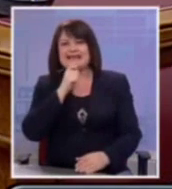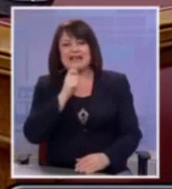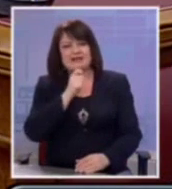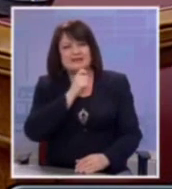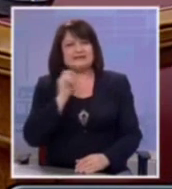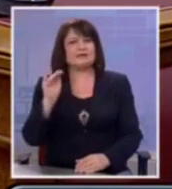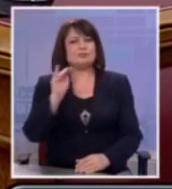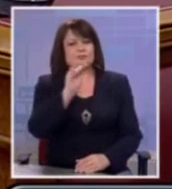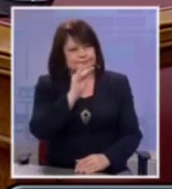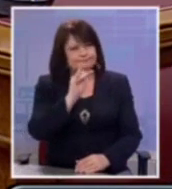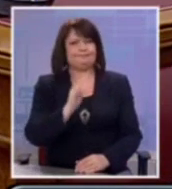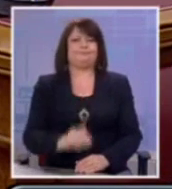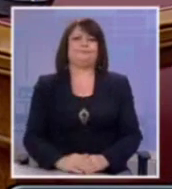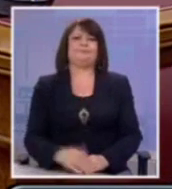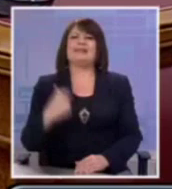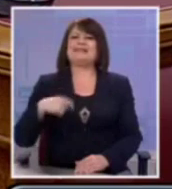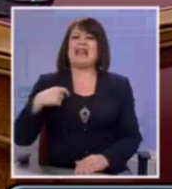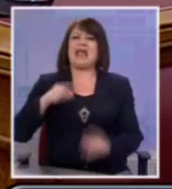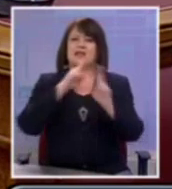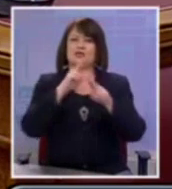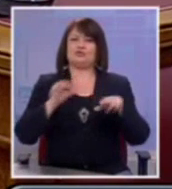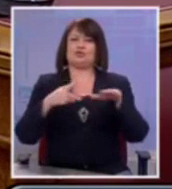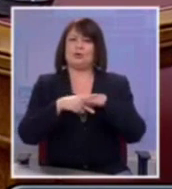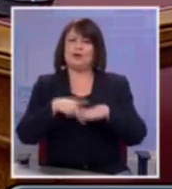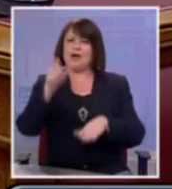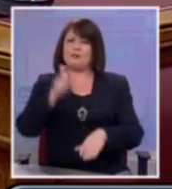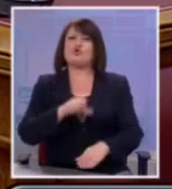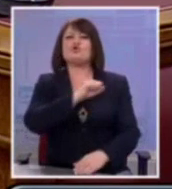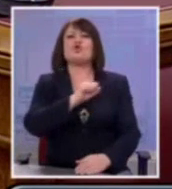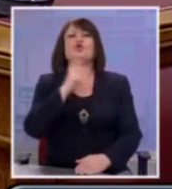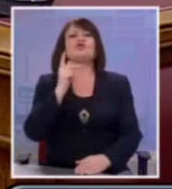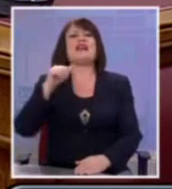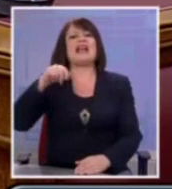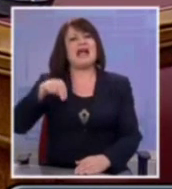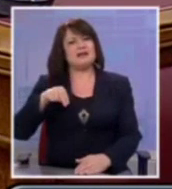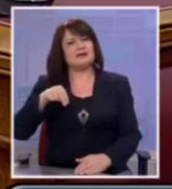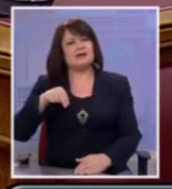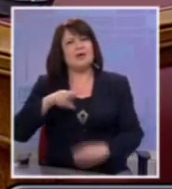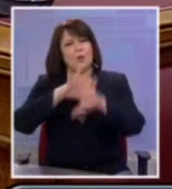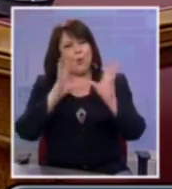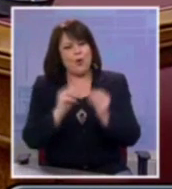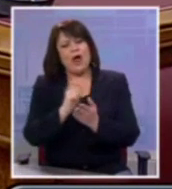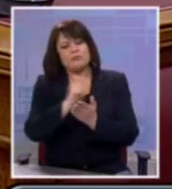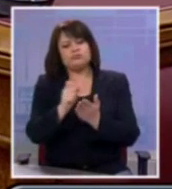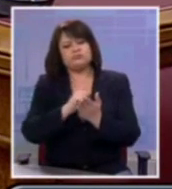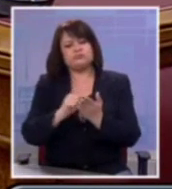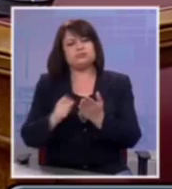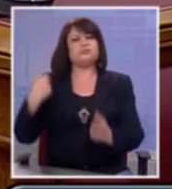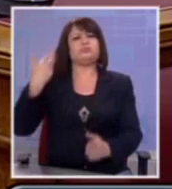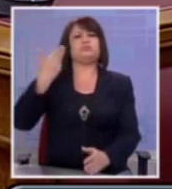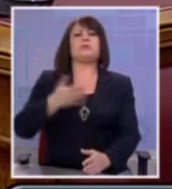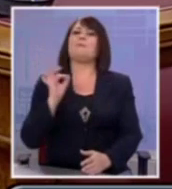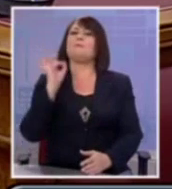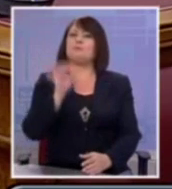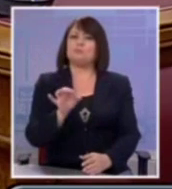Και πήρε συνεντεύξεις. Συνεντεύξεις από στελέχη του Ταμείου, από τον ίδιο τον Στροσκάν και κατέγραψε όλο αυτό το ιστορικό του πώς φτάσαμε και